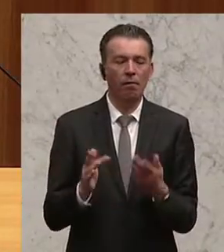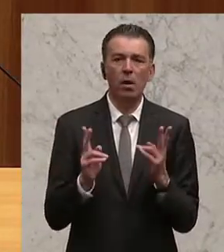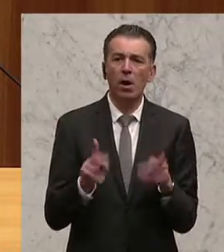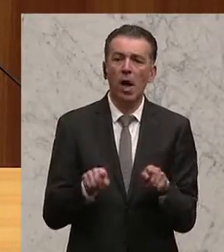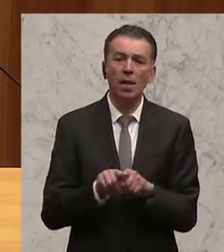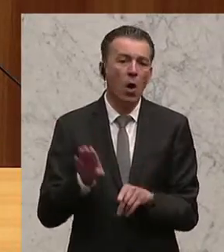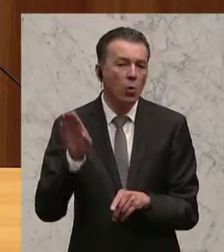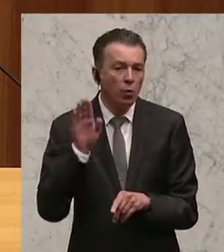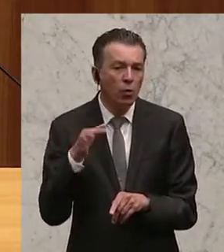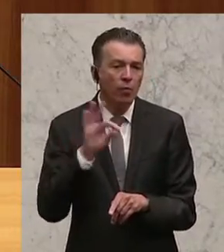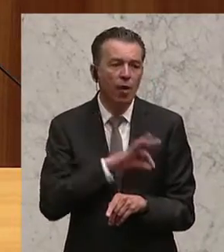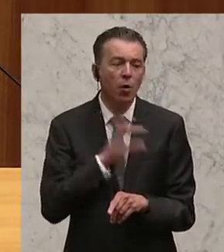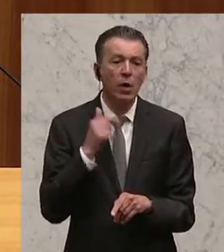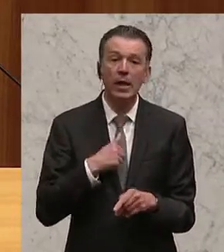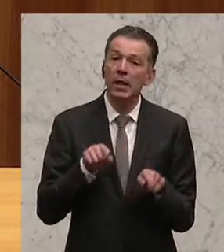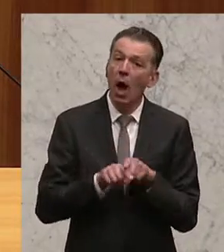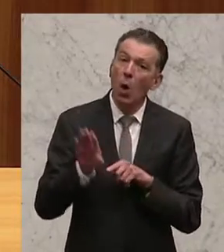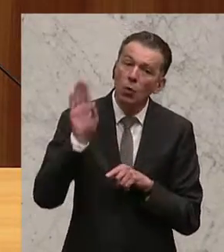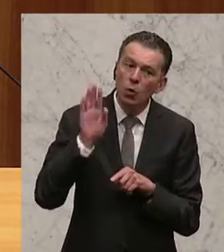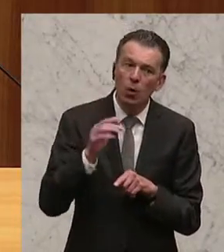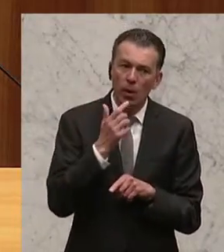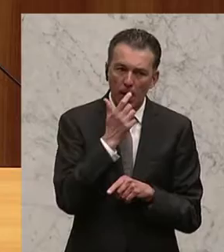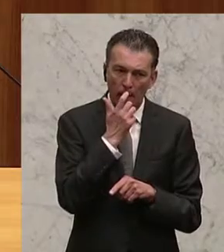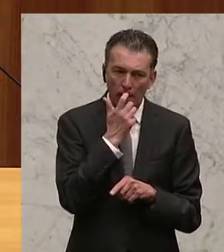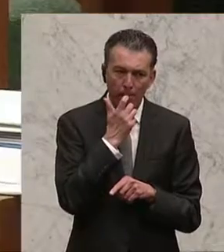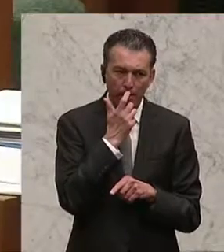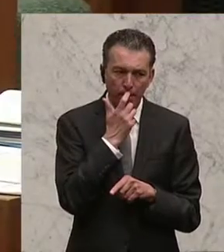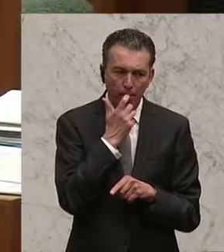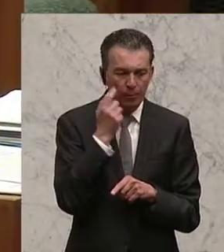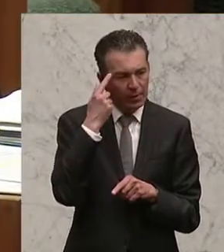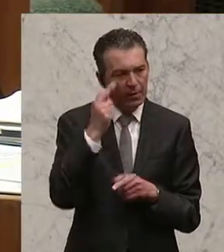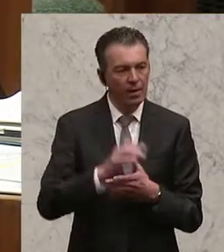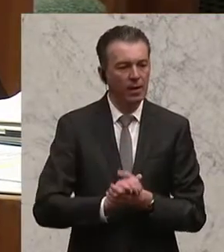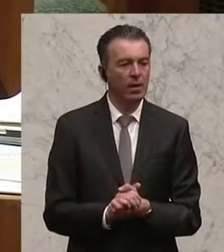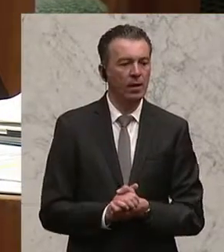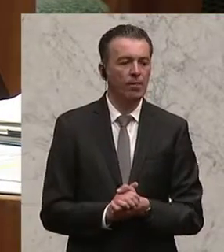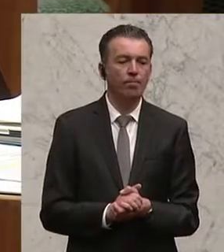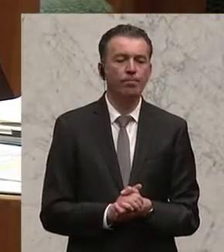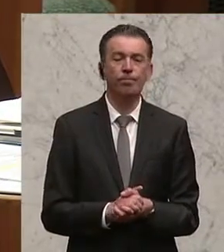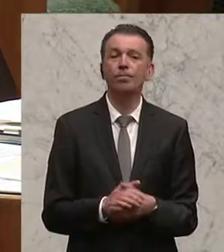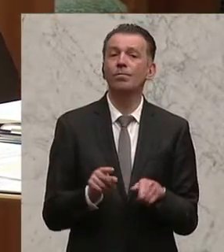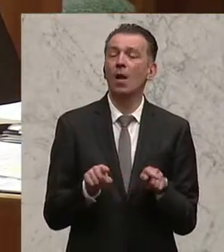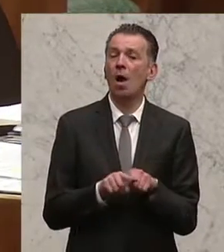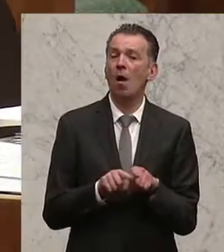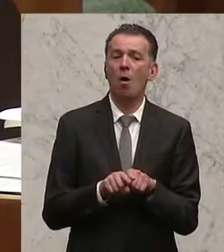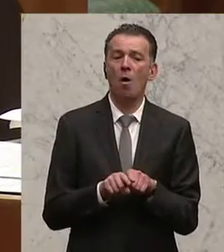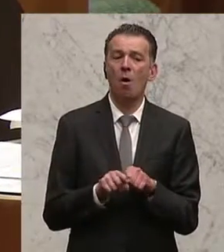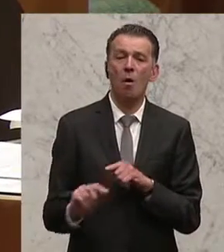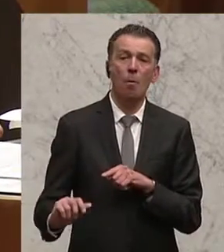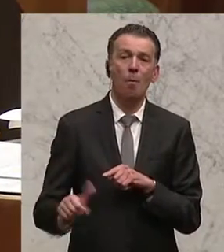bisschen zuhören, Frau Kollegin, ich habe Ihnen auch zugehört. Und ich denke, dass wir auch im Hinblick auf